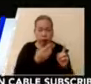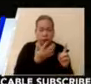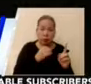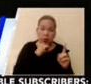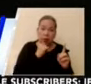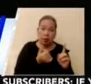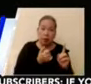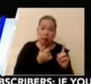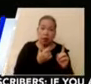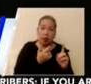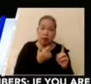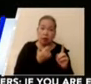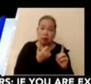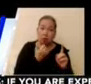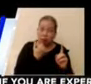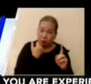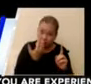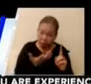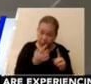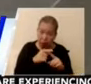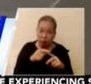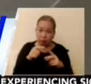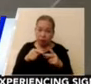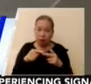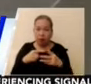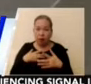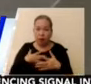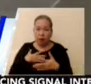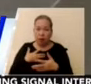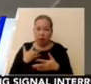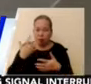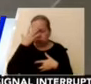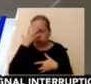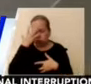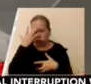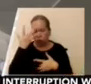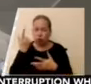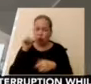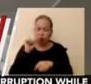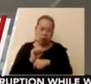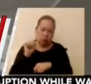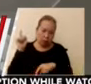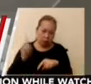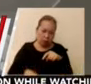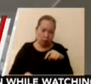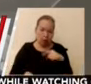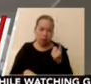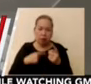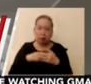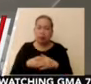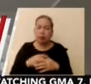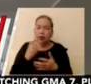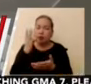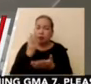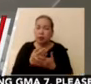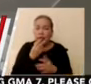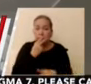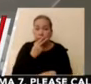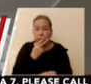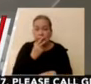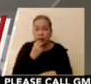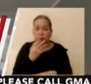mo sakaling magka-chronic disease ka. Quitting smoking is important if you want to save a lot of